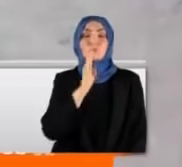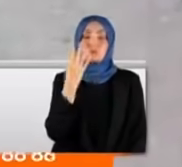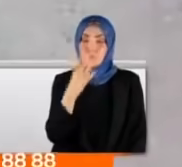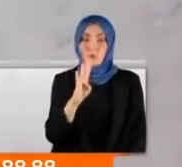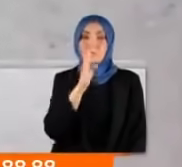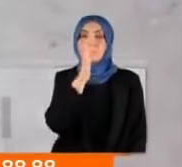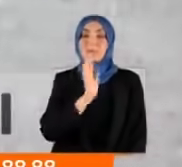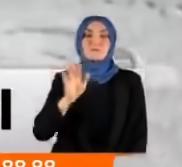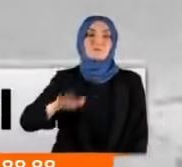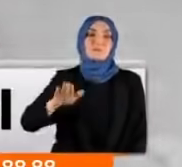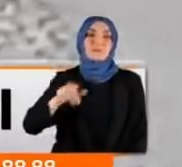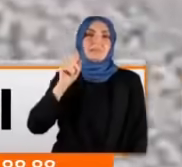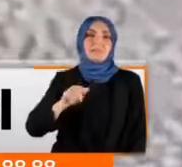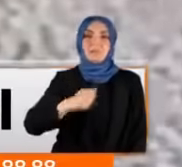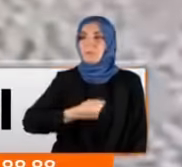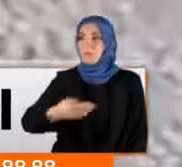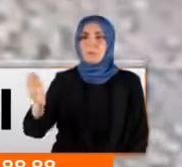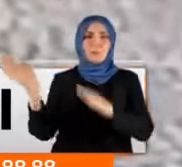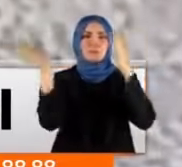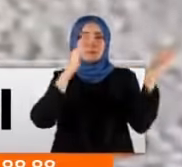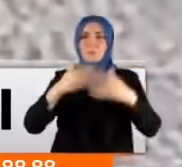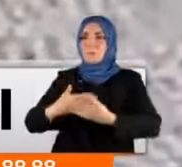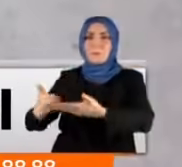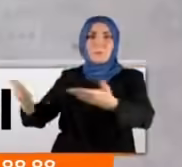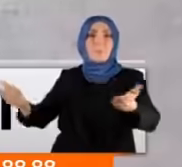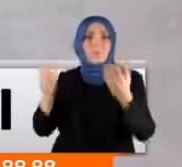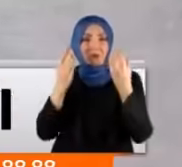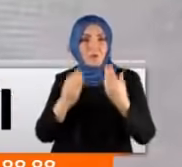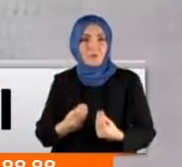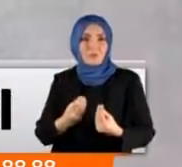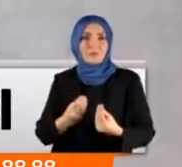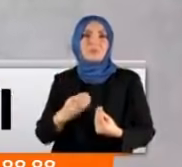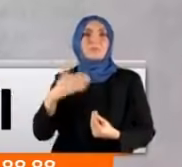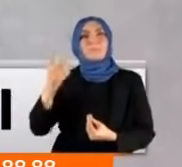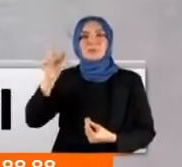savrulur kenbulut toplayanlar kendisine ulaştırmak için vakit kaybetmedi